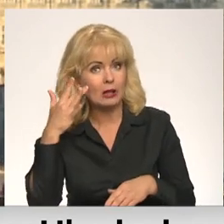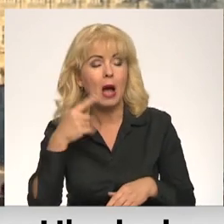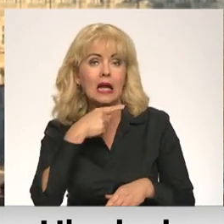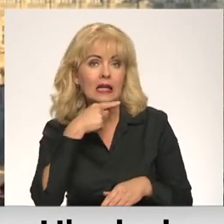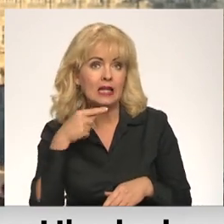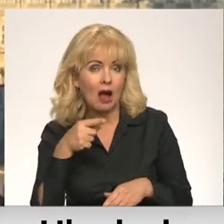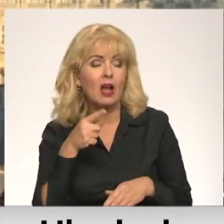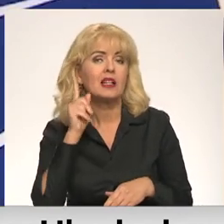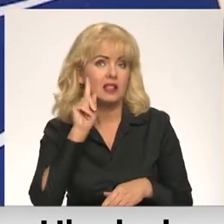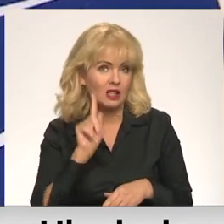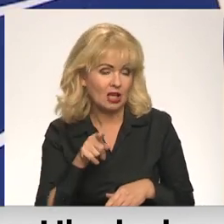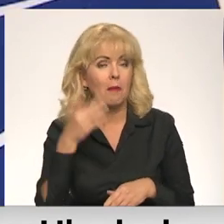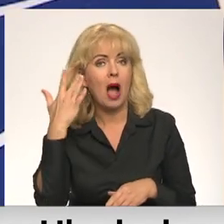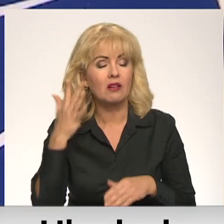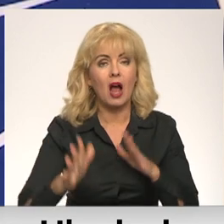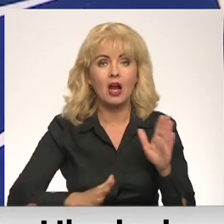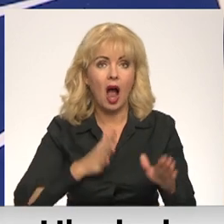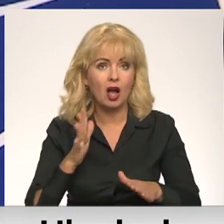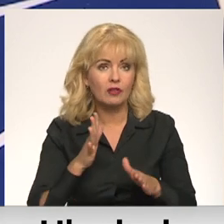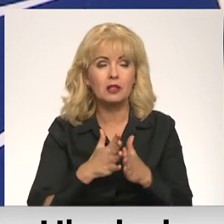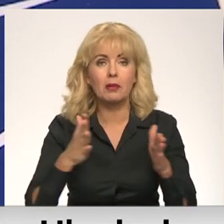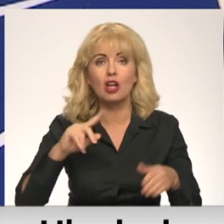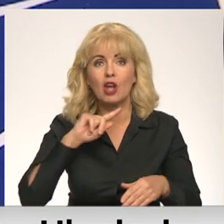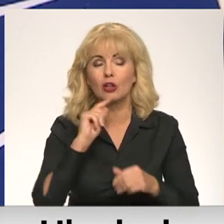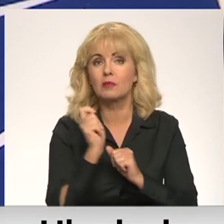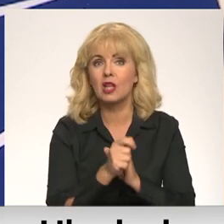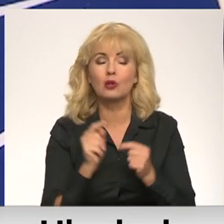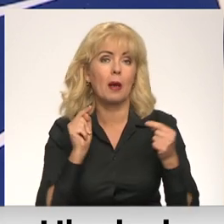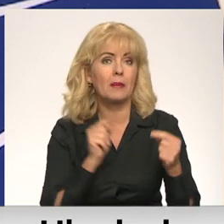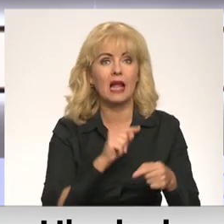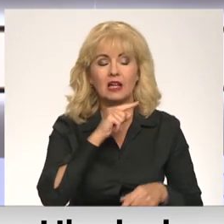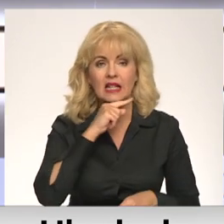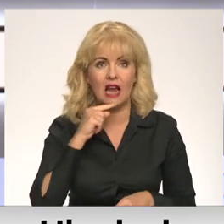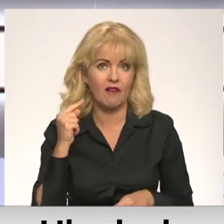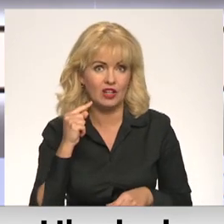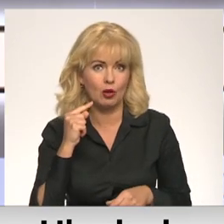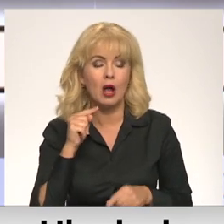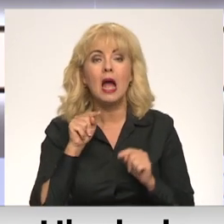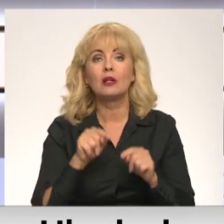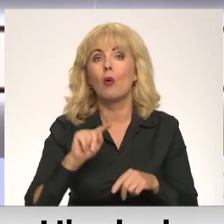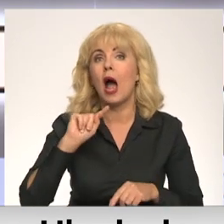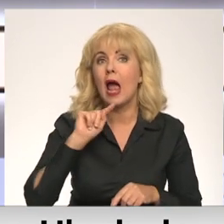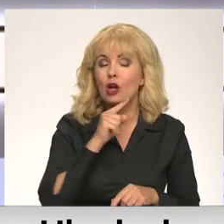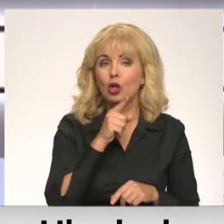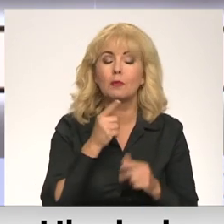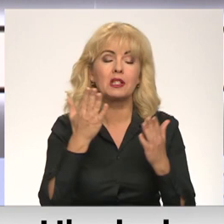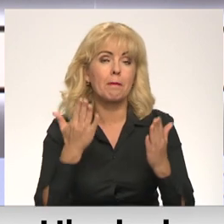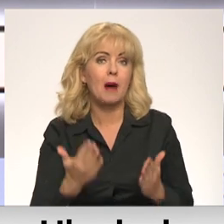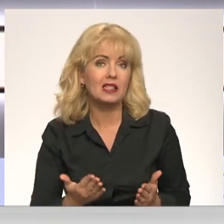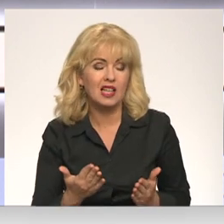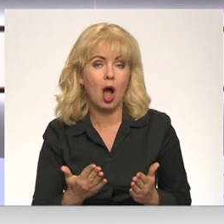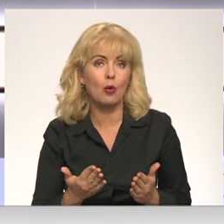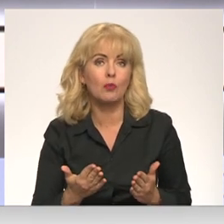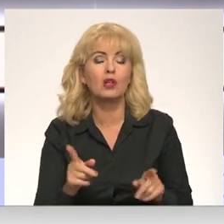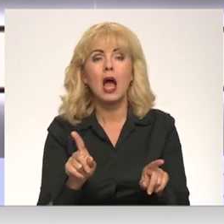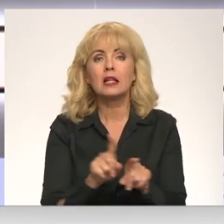Krieviju, esot zināms, ka ASV gatavo plašas ekonomiskās sankcijas pret Krieviju. No tāda ekonomisko pasākuma viedokļa